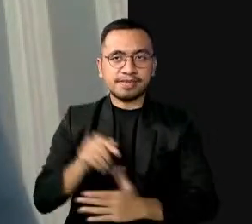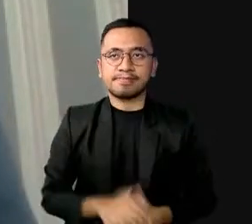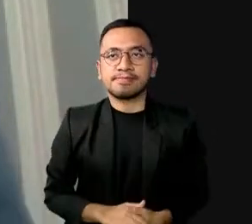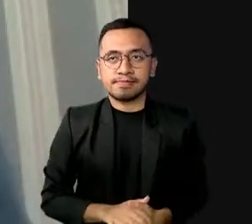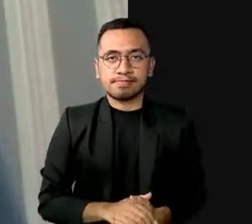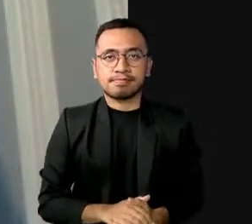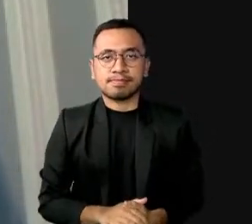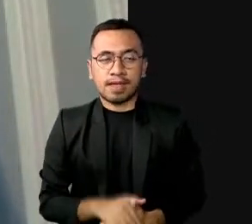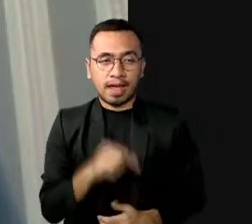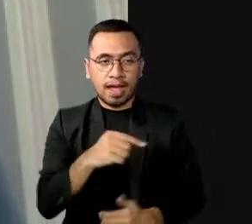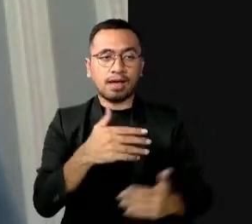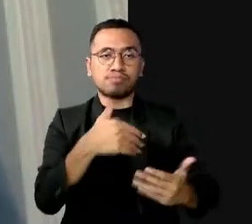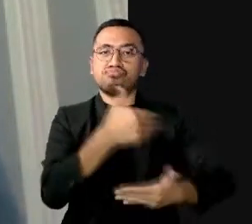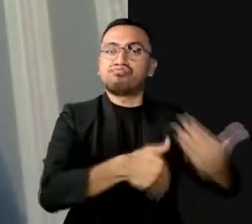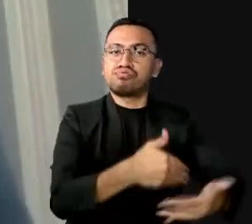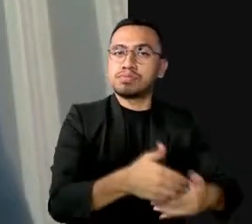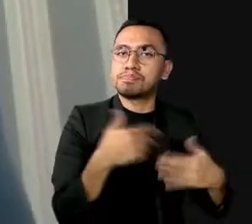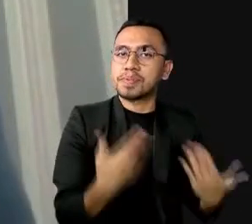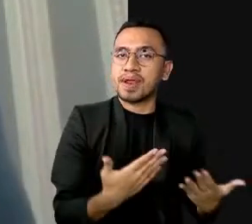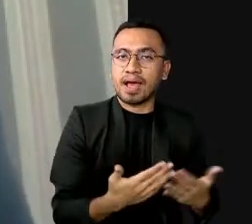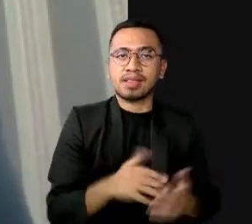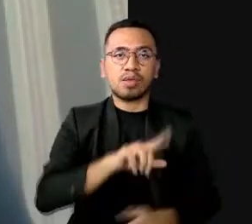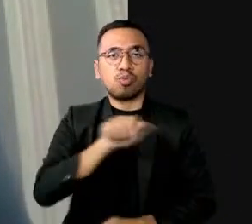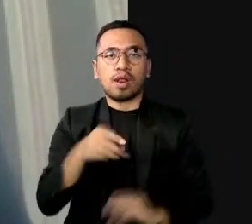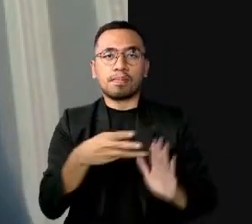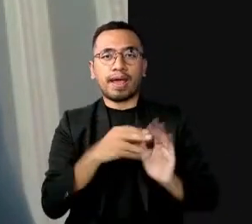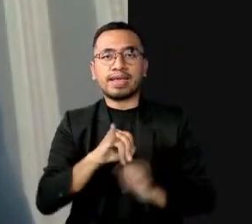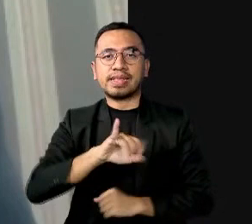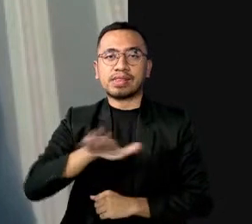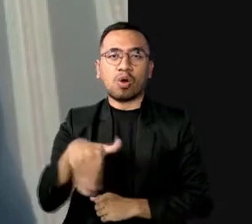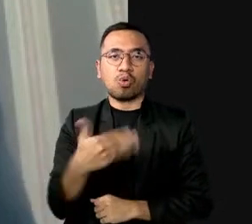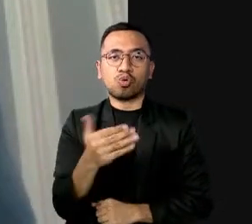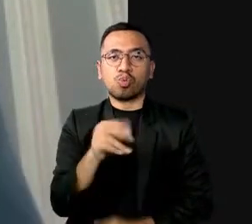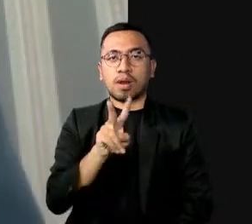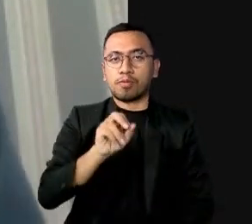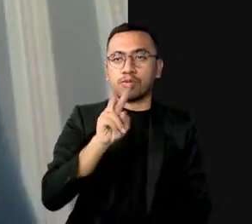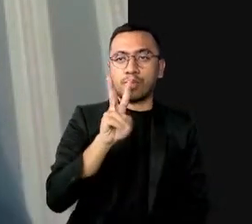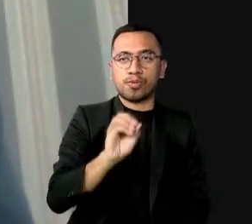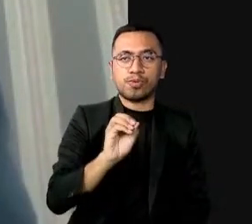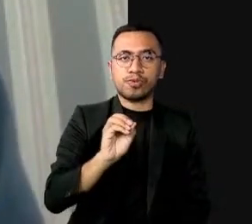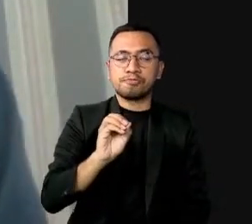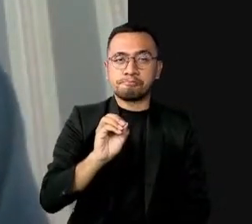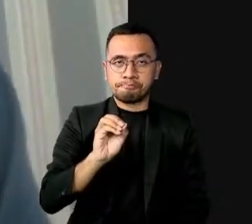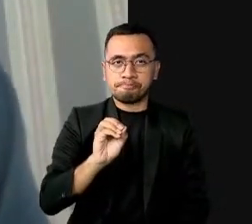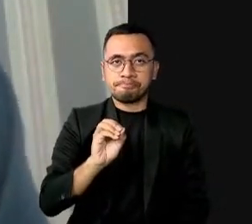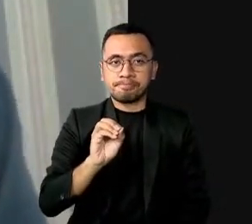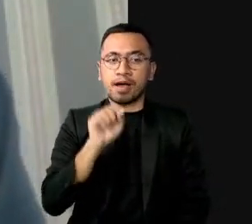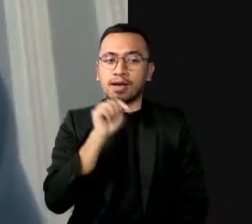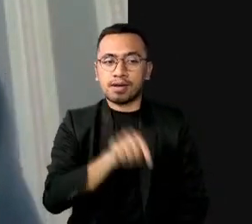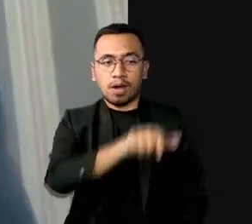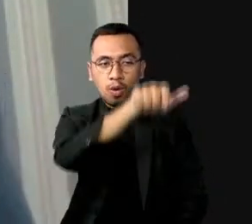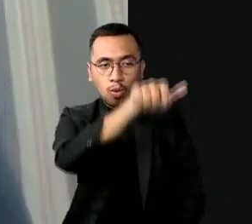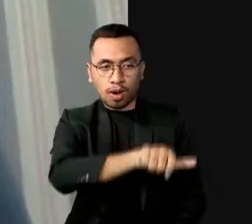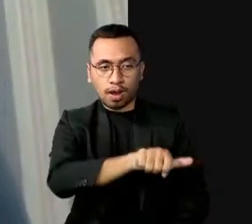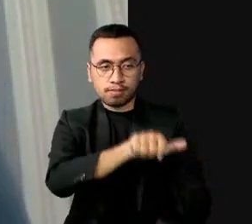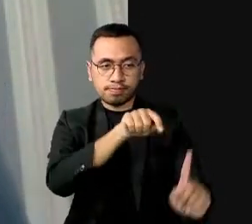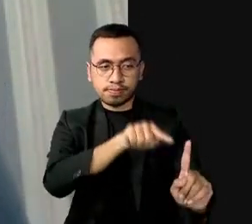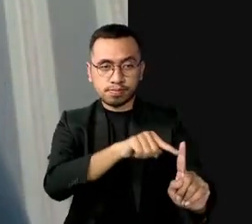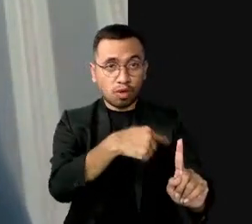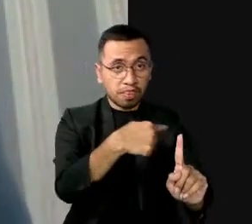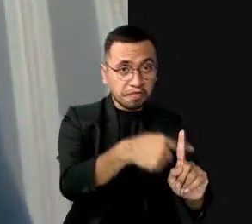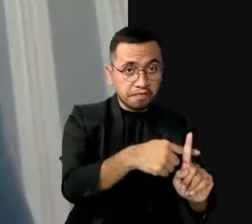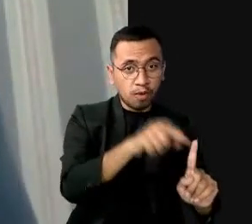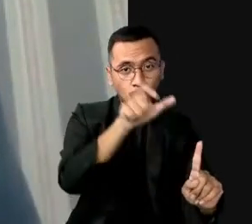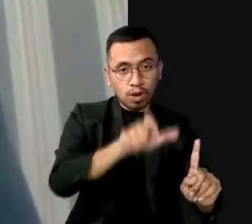penanganan sejak Mei a2020 Ita sudah coba mengisahkan yang positif dengan yang